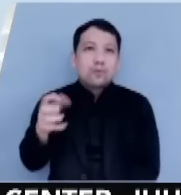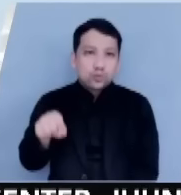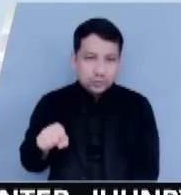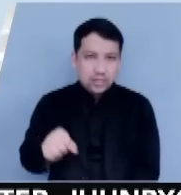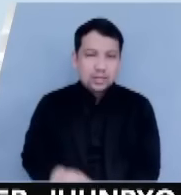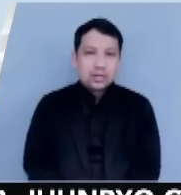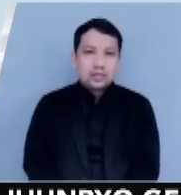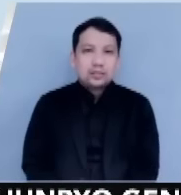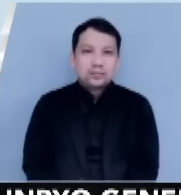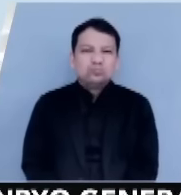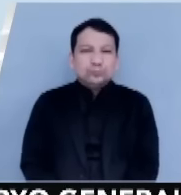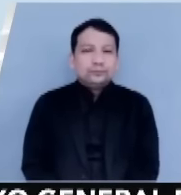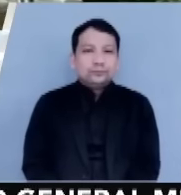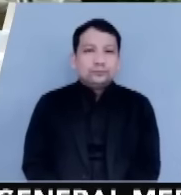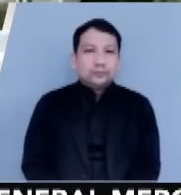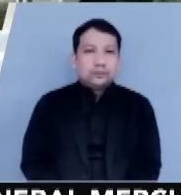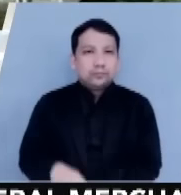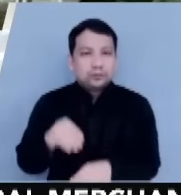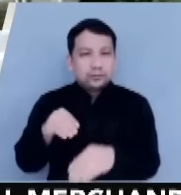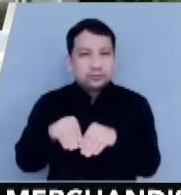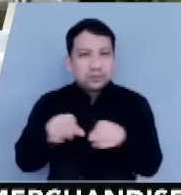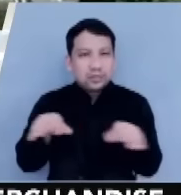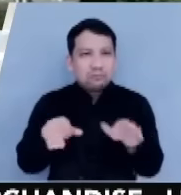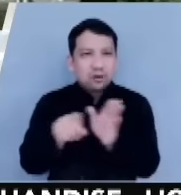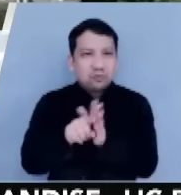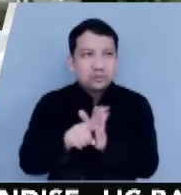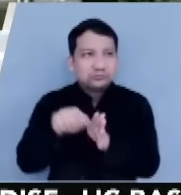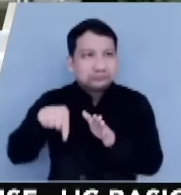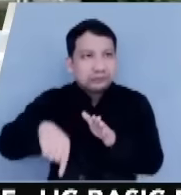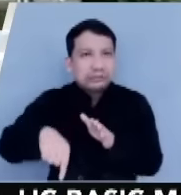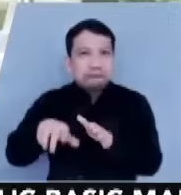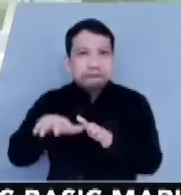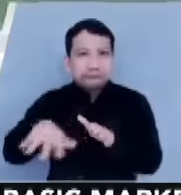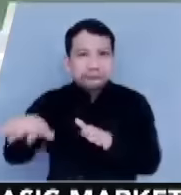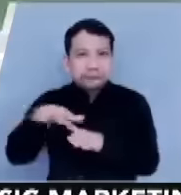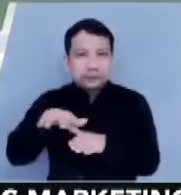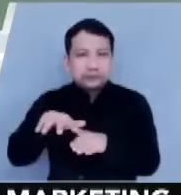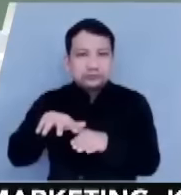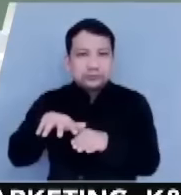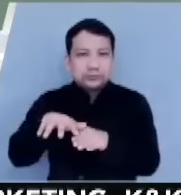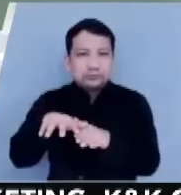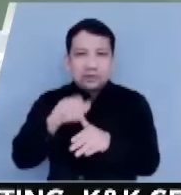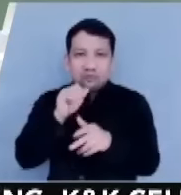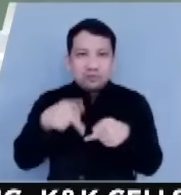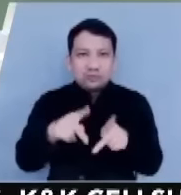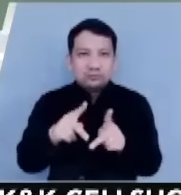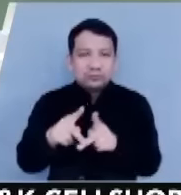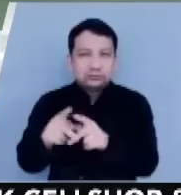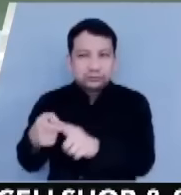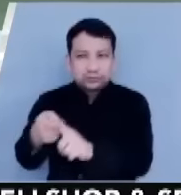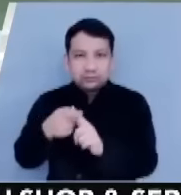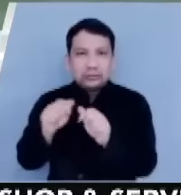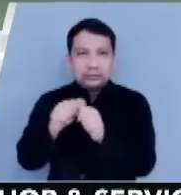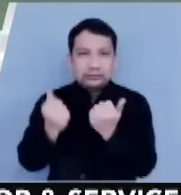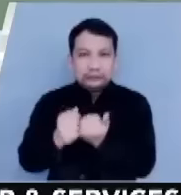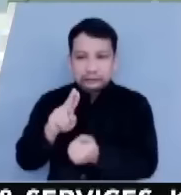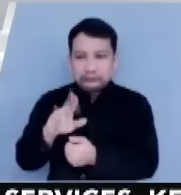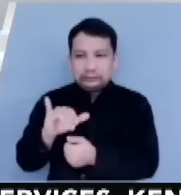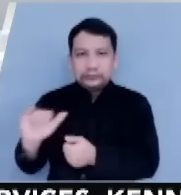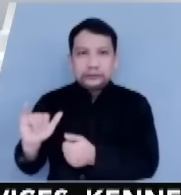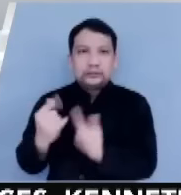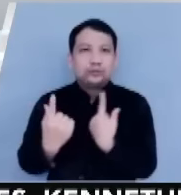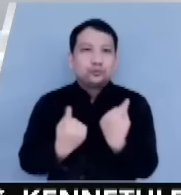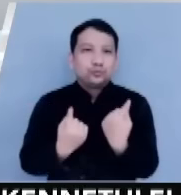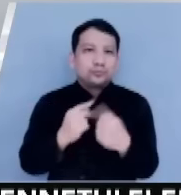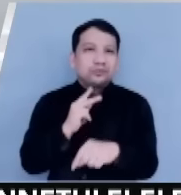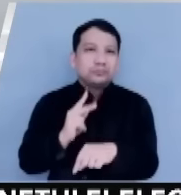galamay ng underground industry na ito sa Cambodia ay umaabot sa mga illegal na recruitment agency sa Pilipinas.